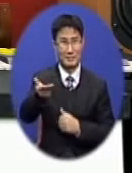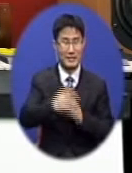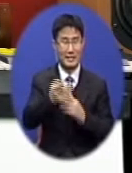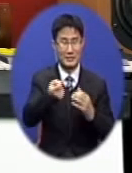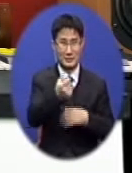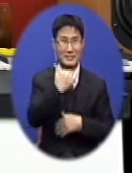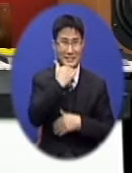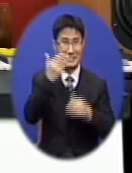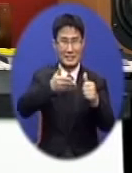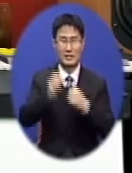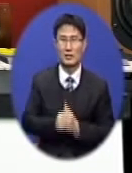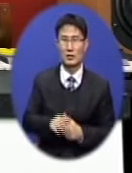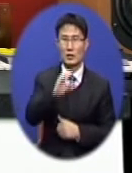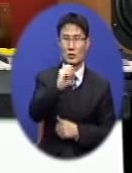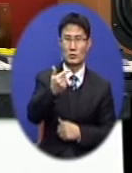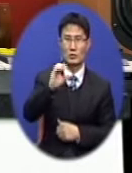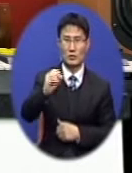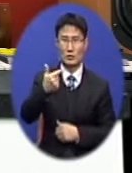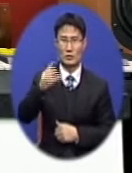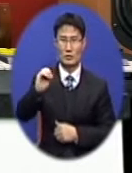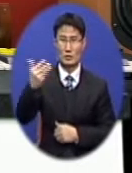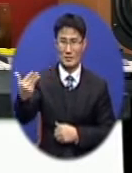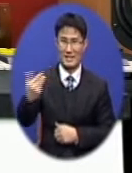기다려주세요. 자,